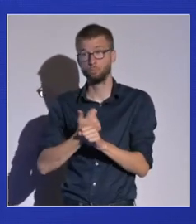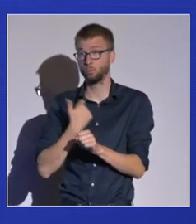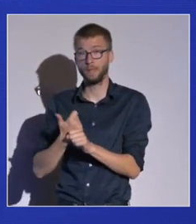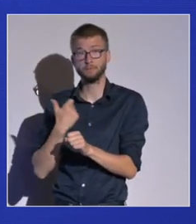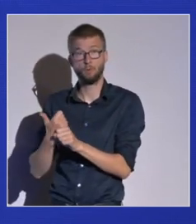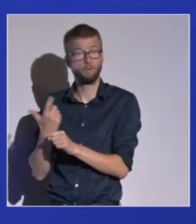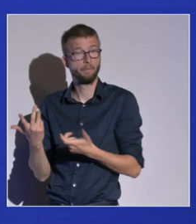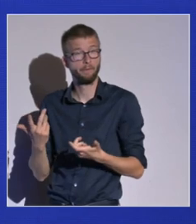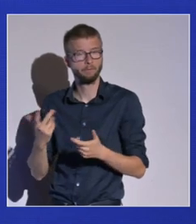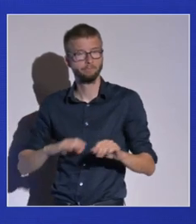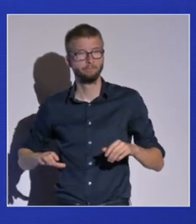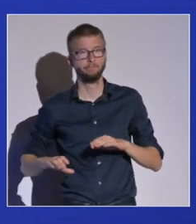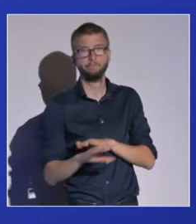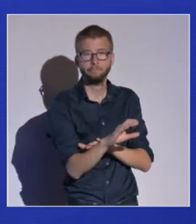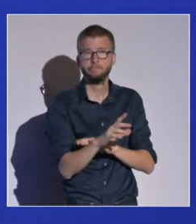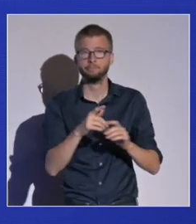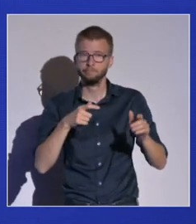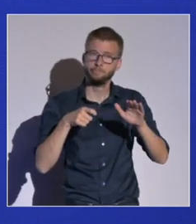qui tous les ans sont versés